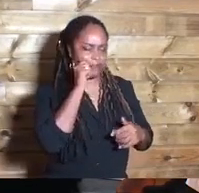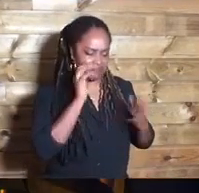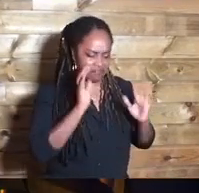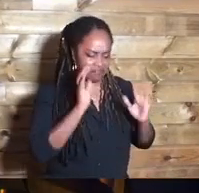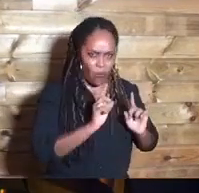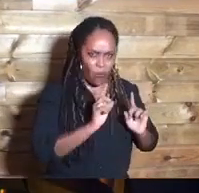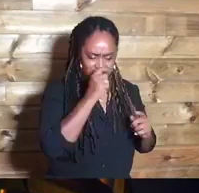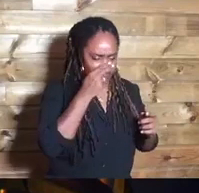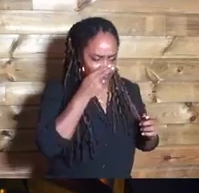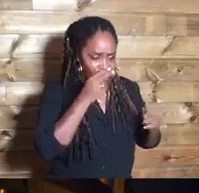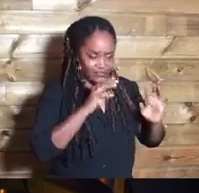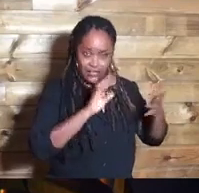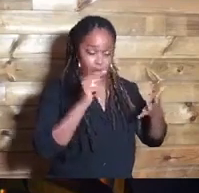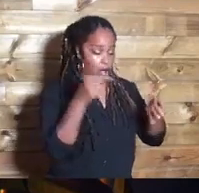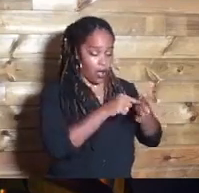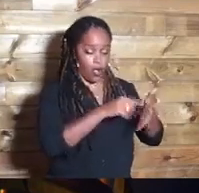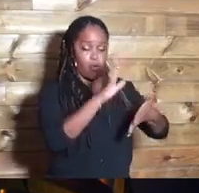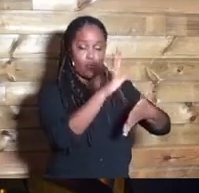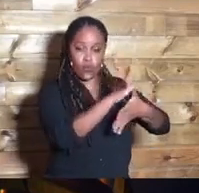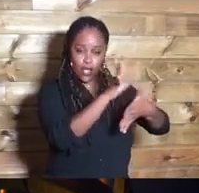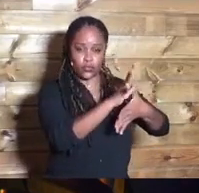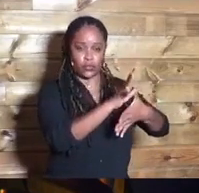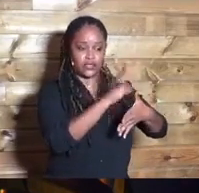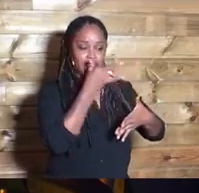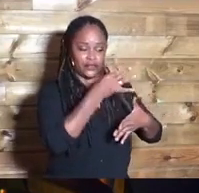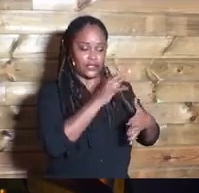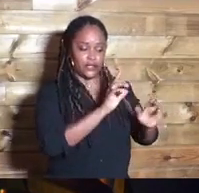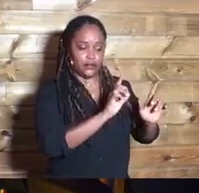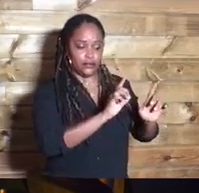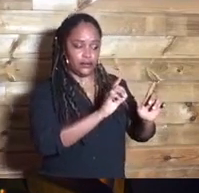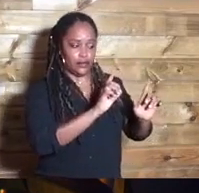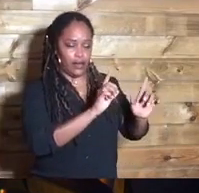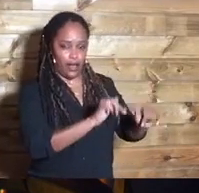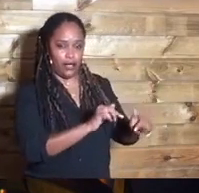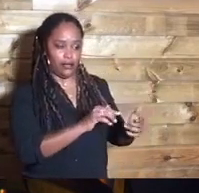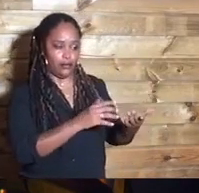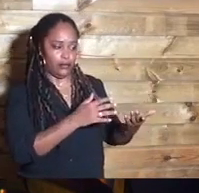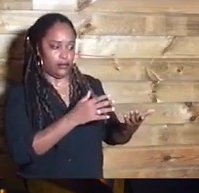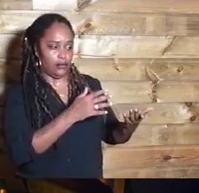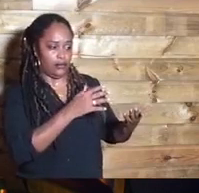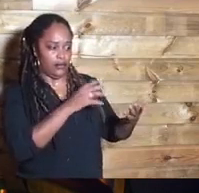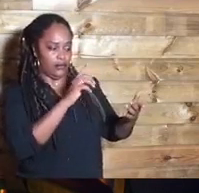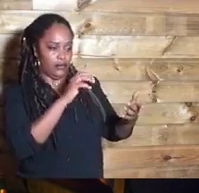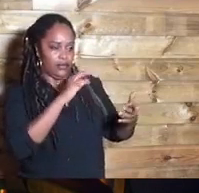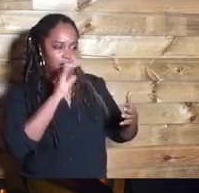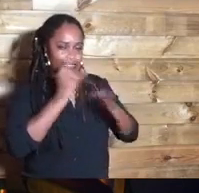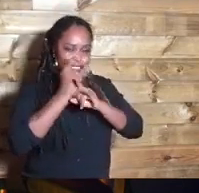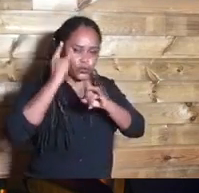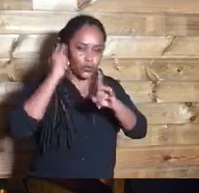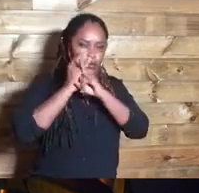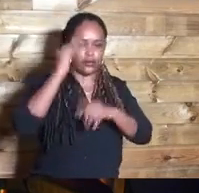sont Guadeloupéens. Là, vous savez, vous êtes petit à Timoun qui subit abomination et l'exploitation à l'été là,